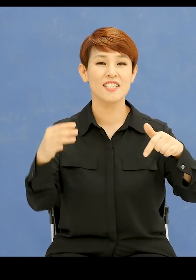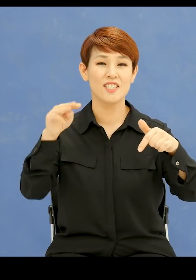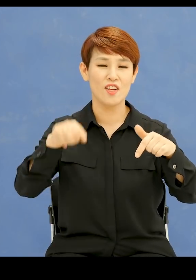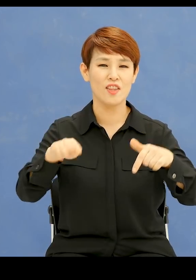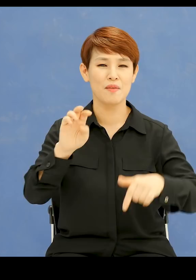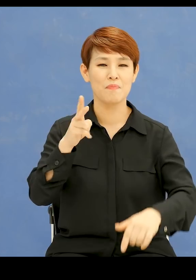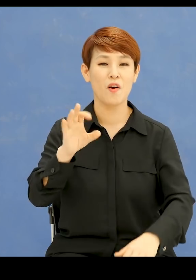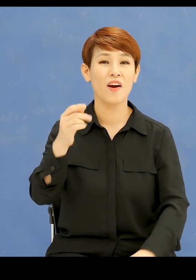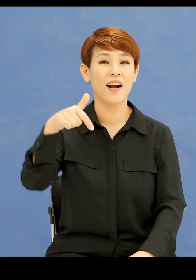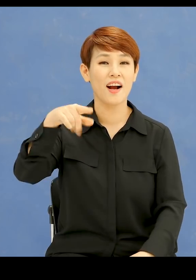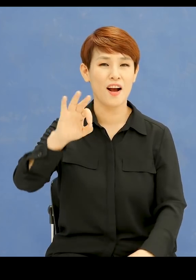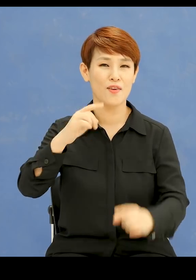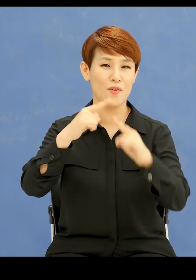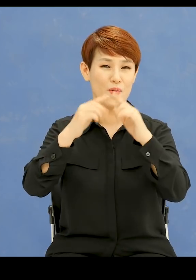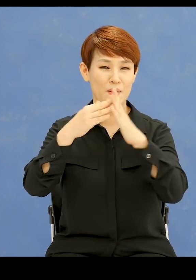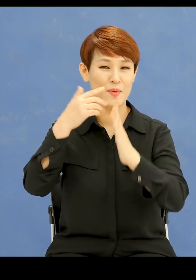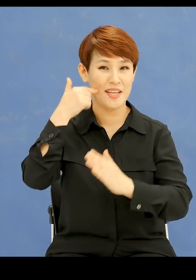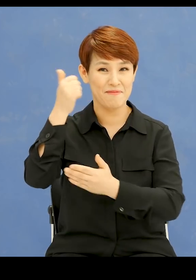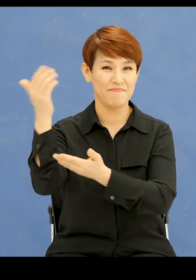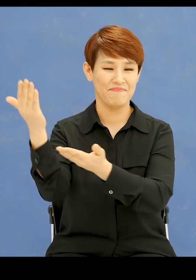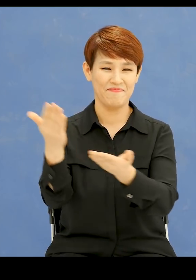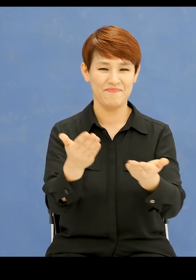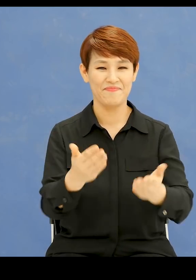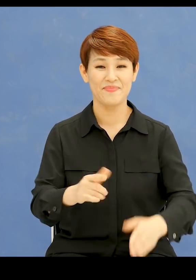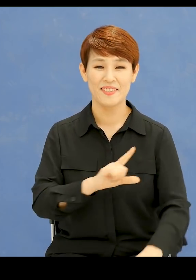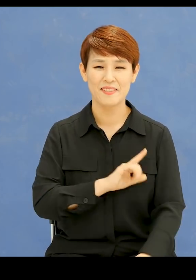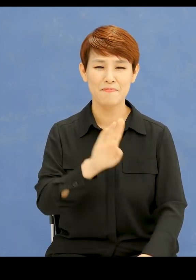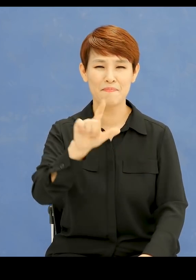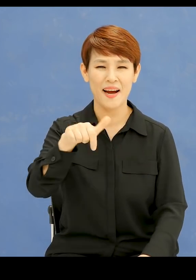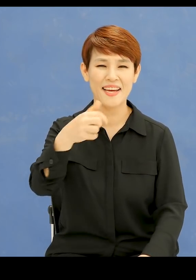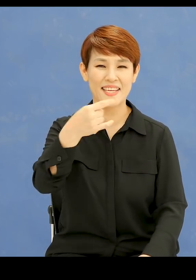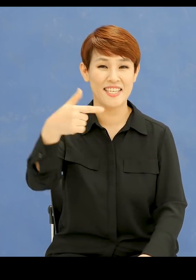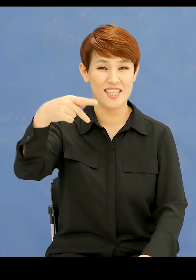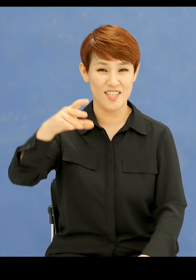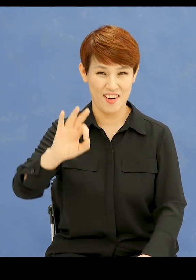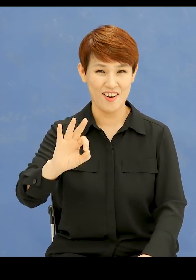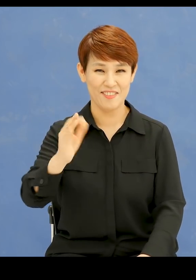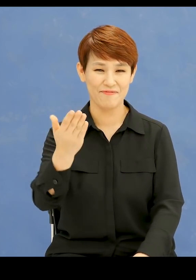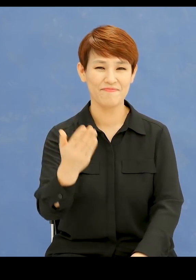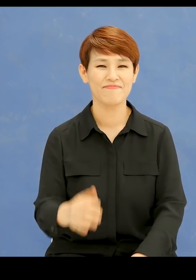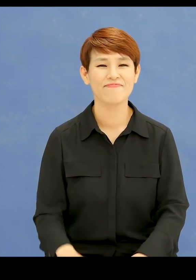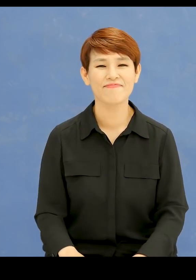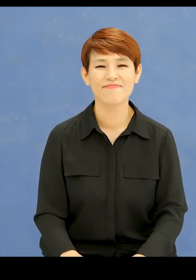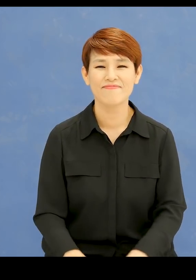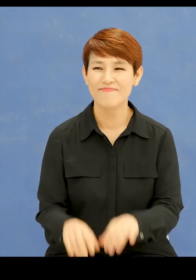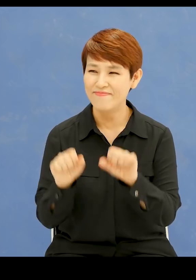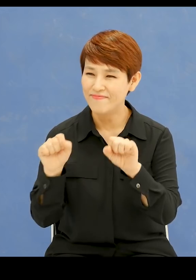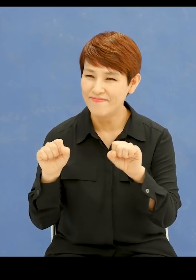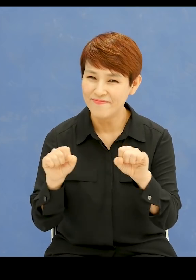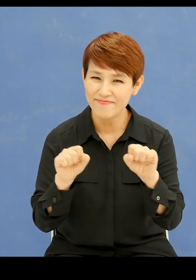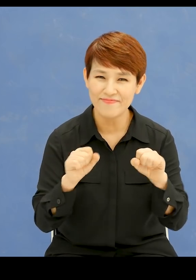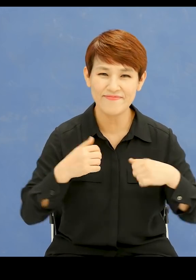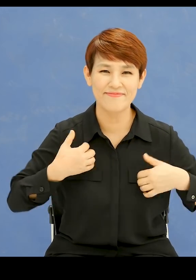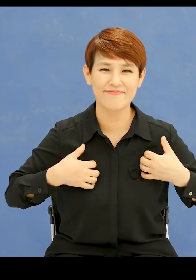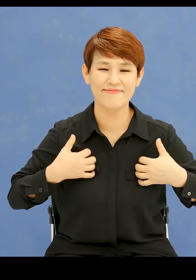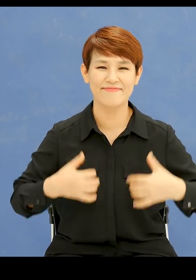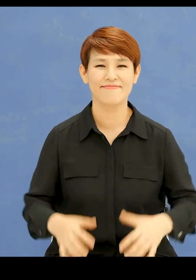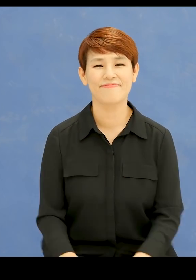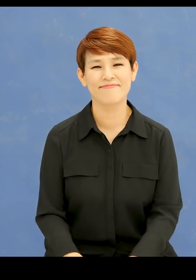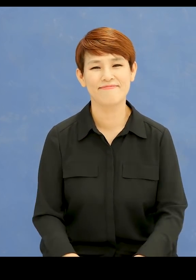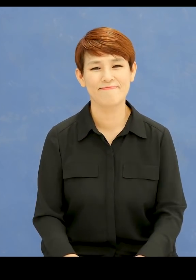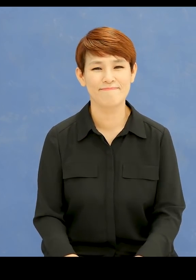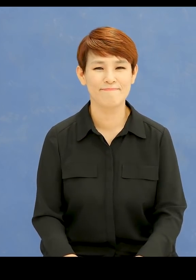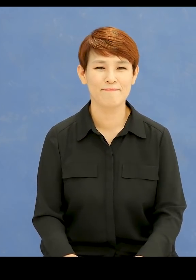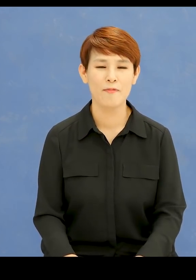목사님을 모셔보겠습니다. 어서 오세요. 안녕하세요. 반갑습니다. 안녕하세요. 반갑습니다. 반갑습니다.